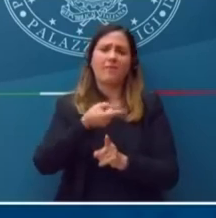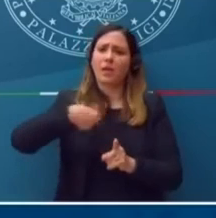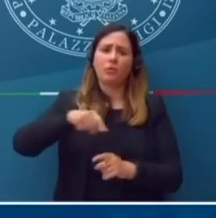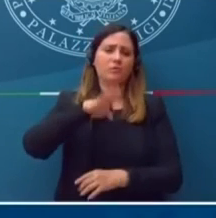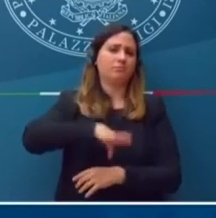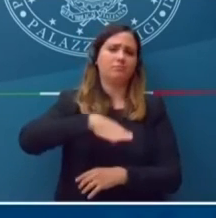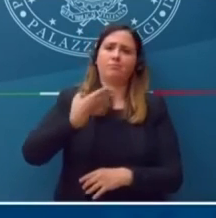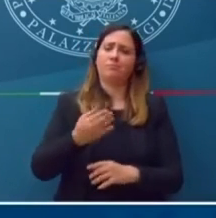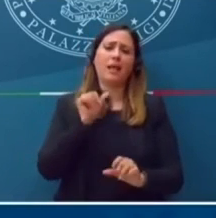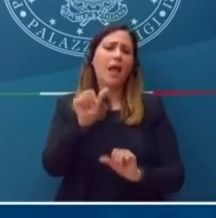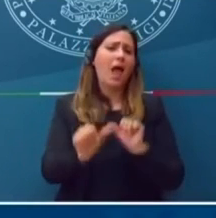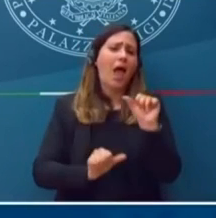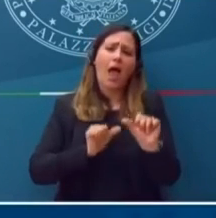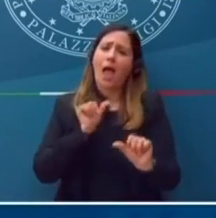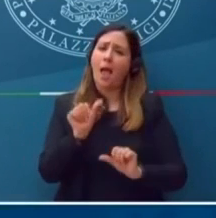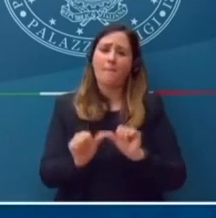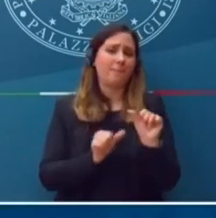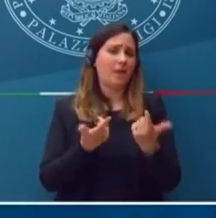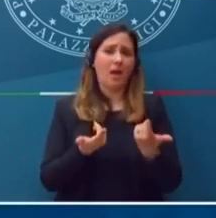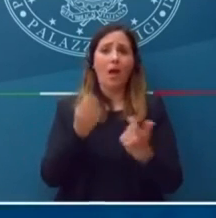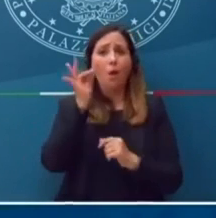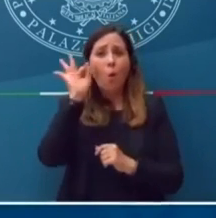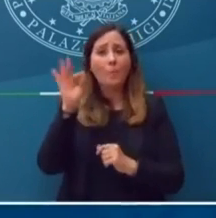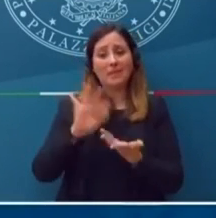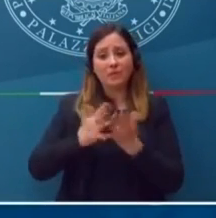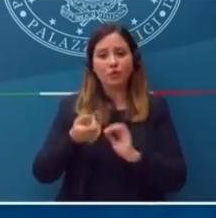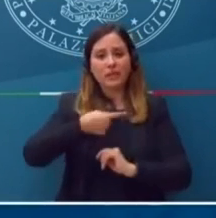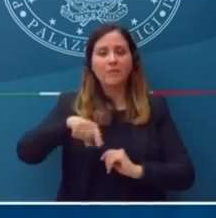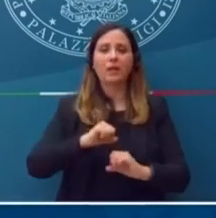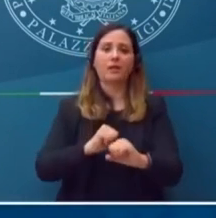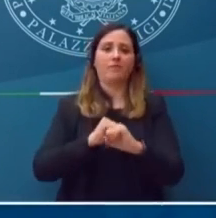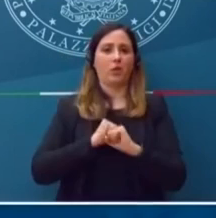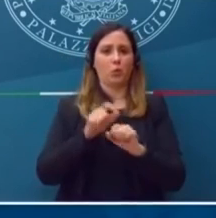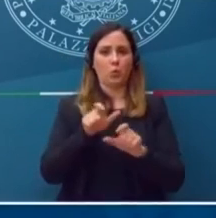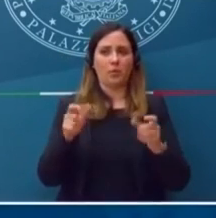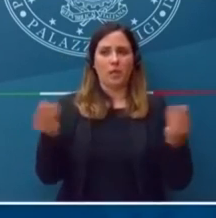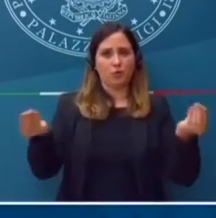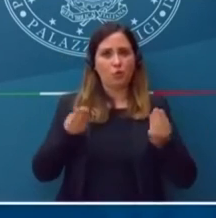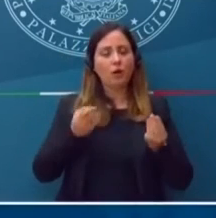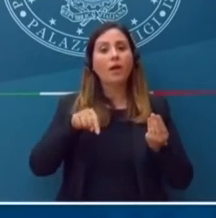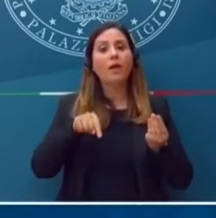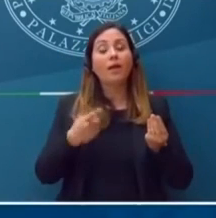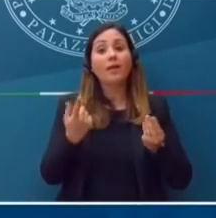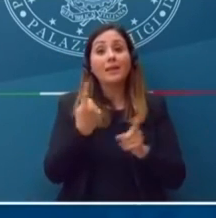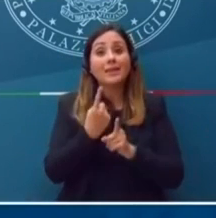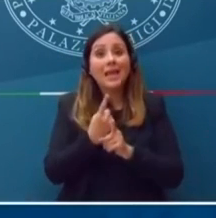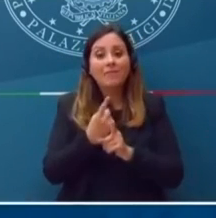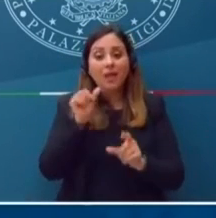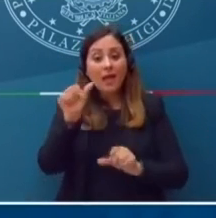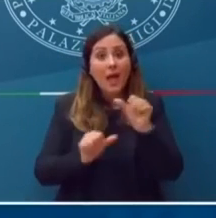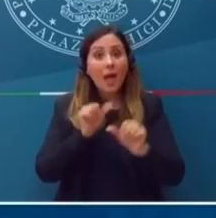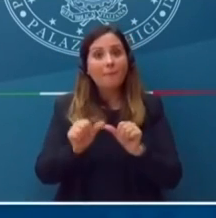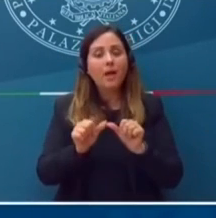Molti presidenti di regione hanno fatto questo ragionamento. E bisogna cambiare tutto per superare quella che è, come